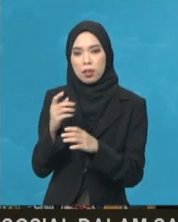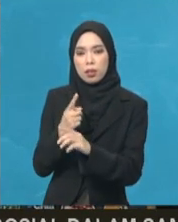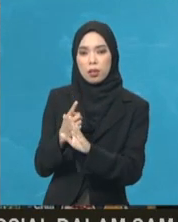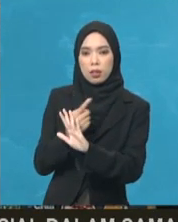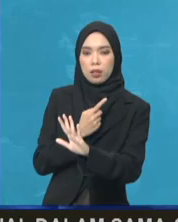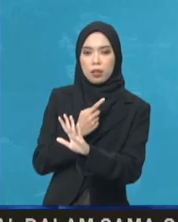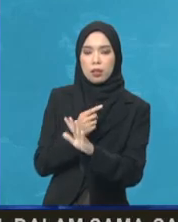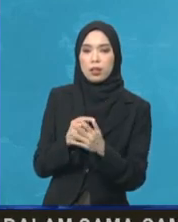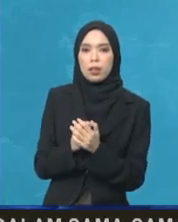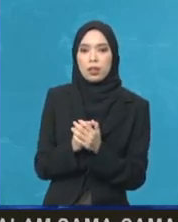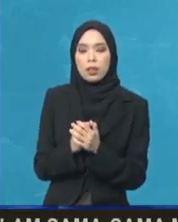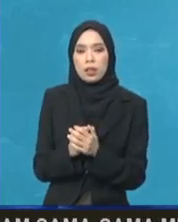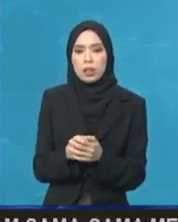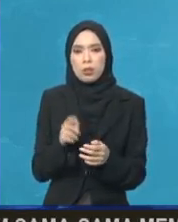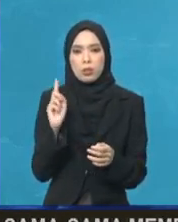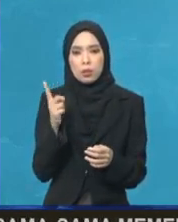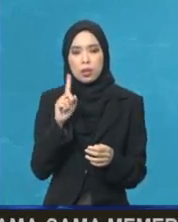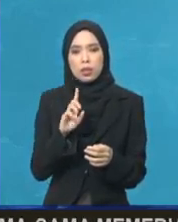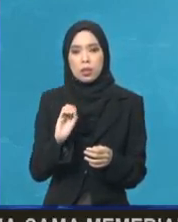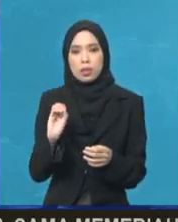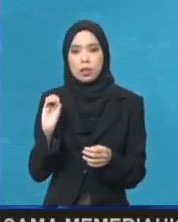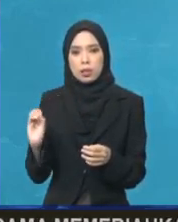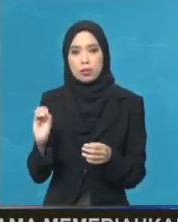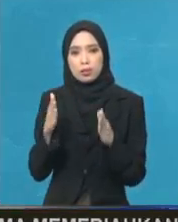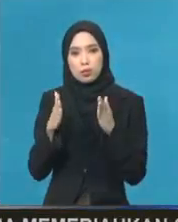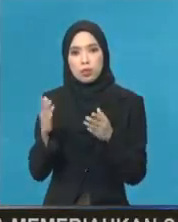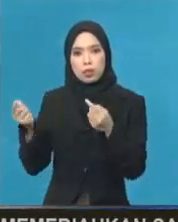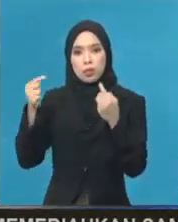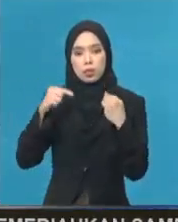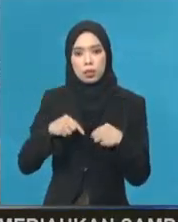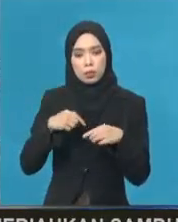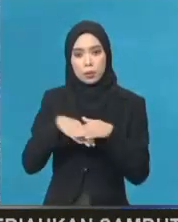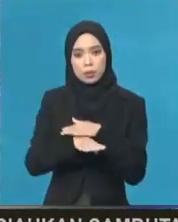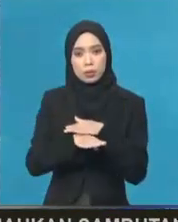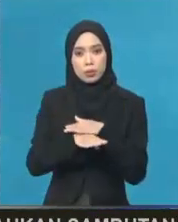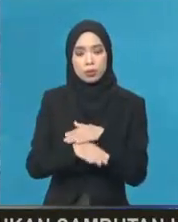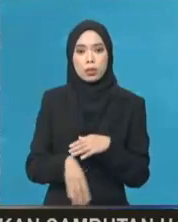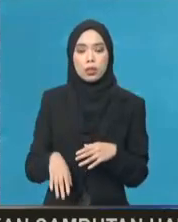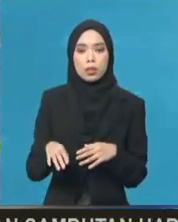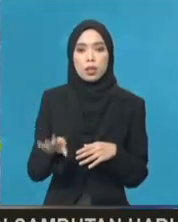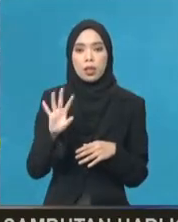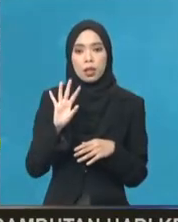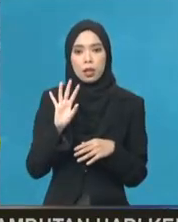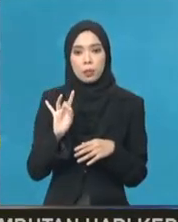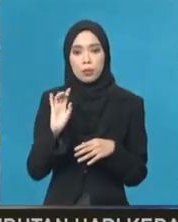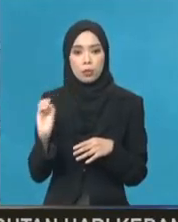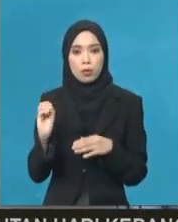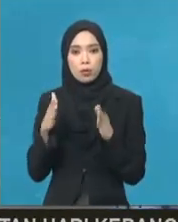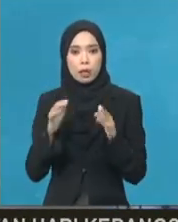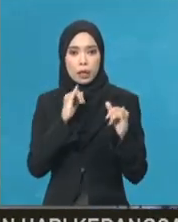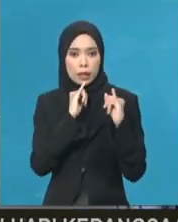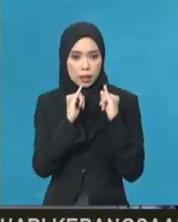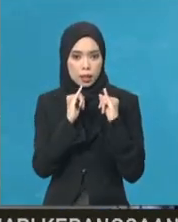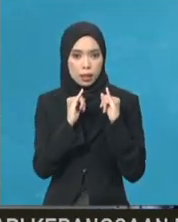hanya 100 pengunjung dibenarkan memasuki kawasan tersebut dan 80 pencari pekerjaan bagi temuduga secara